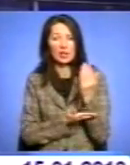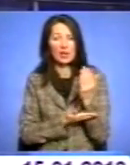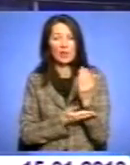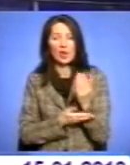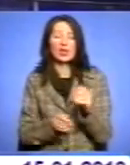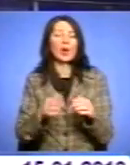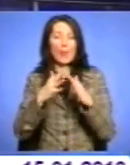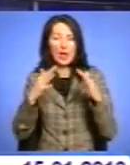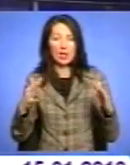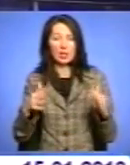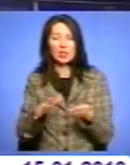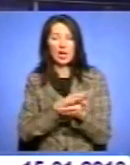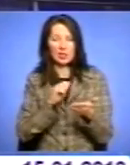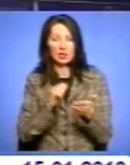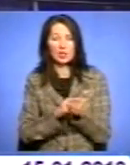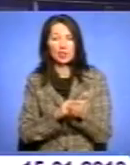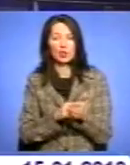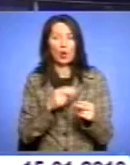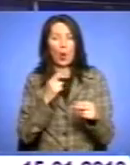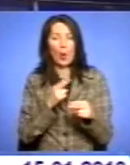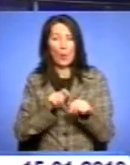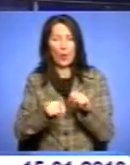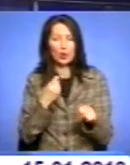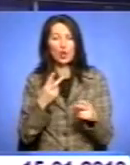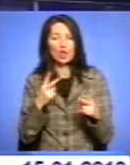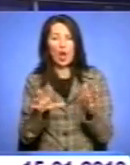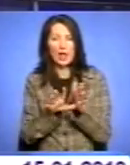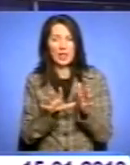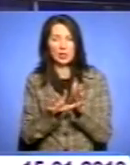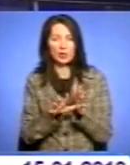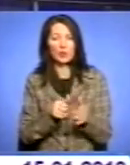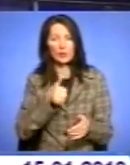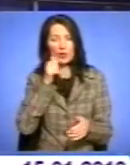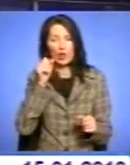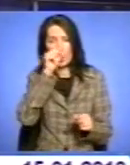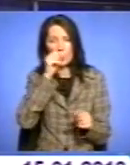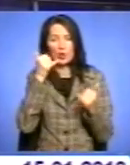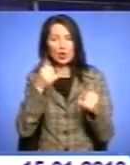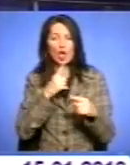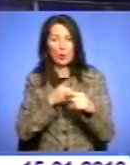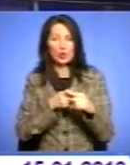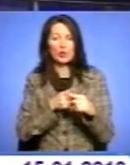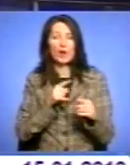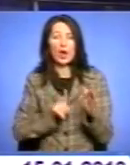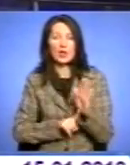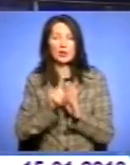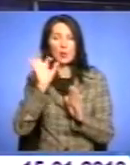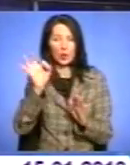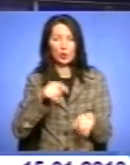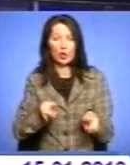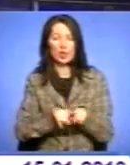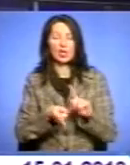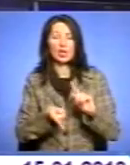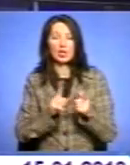та пошкоджено електропроводку. Учора мороз, сьогодні плюсова температура. Такі різкі зміни погоди позначаються